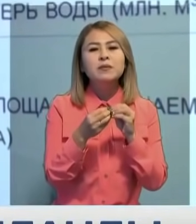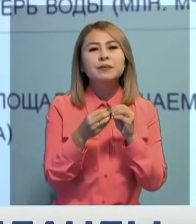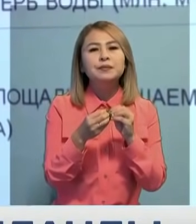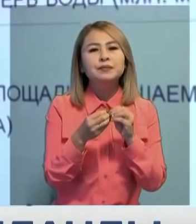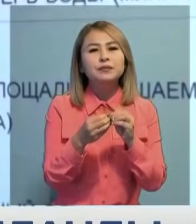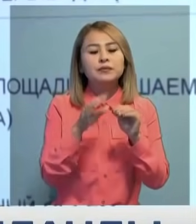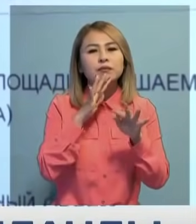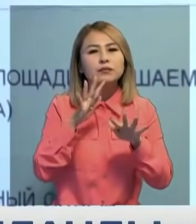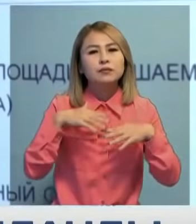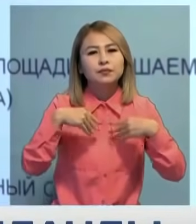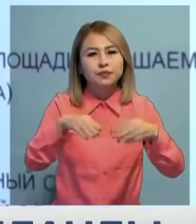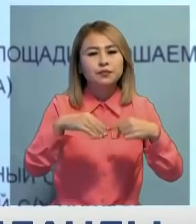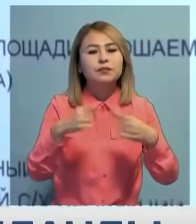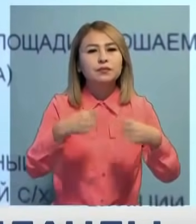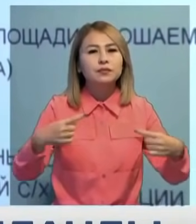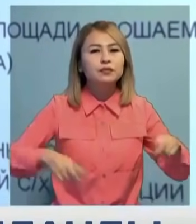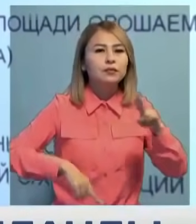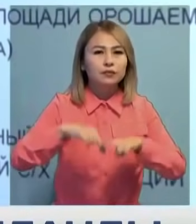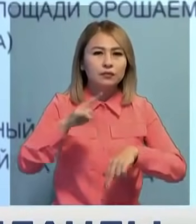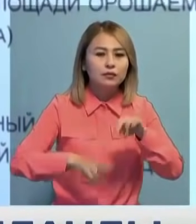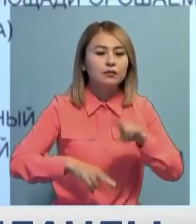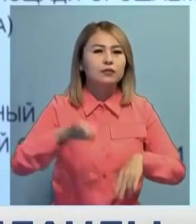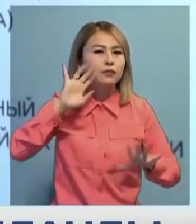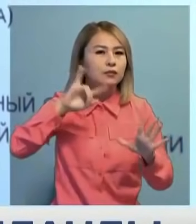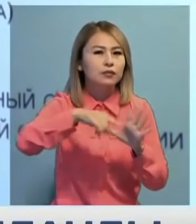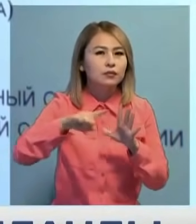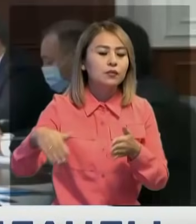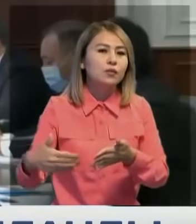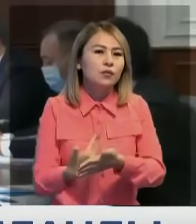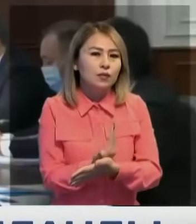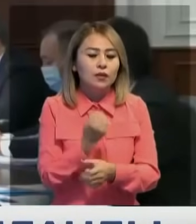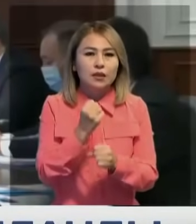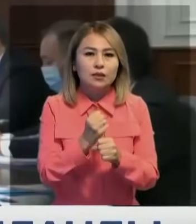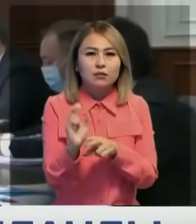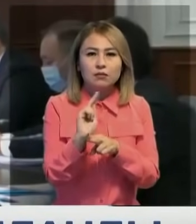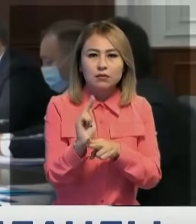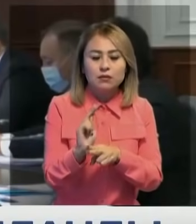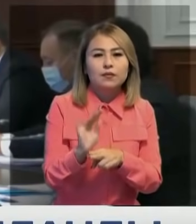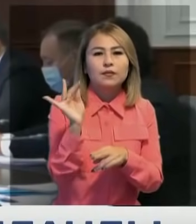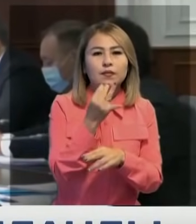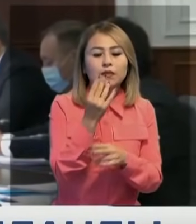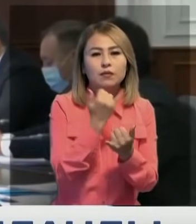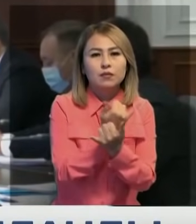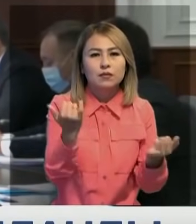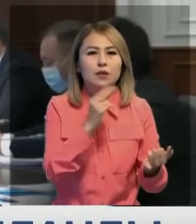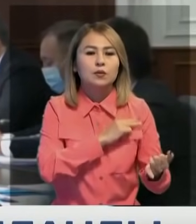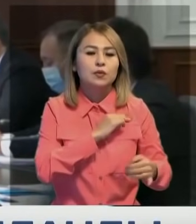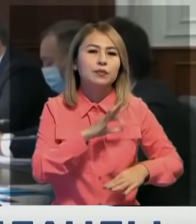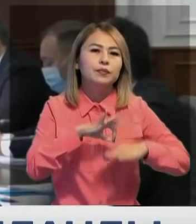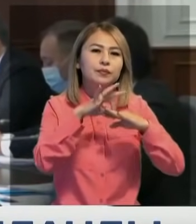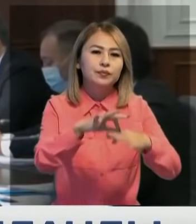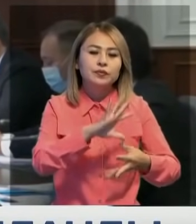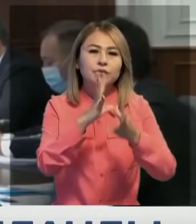жайылымдық жерлердегі гидротехникалық құрылыстарды, құдықтарды жаңғыртуды, жөндеуді және оларға қызмет көрсету жүргізу қажет. Жалпы